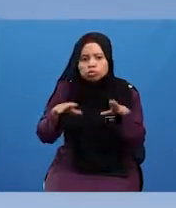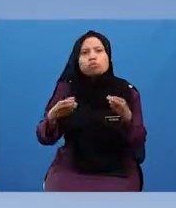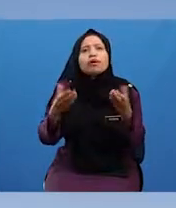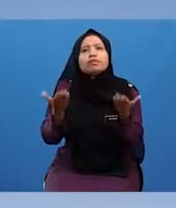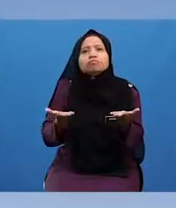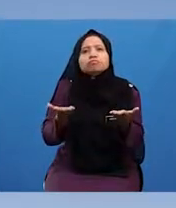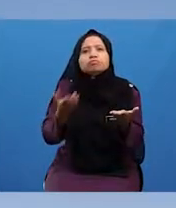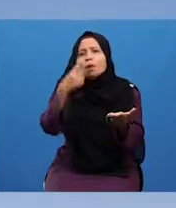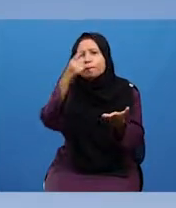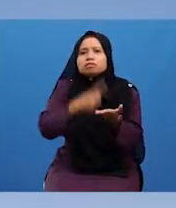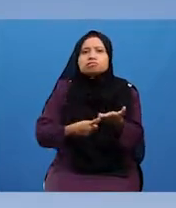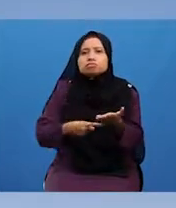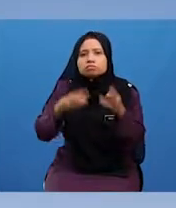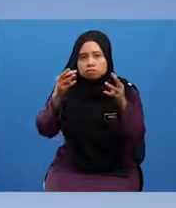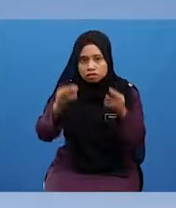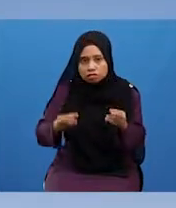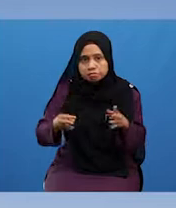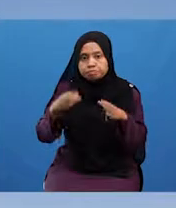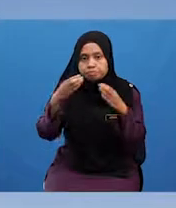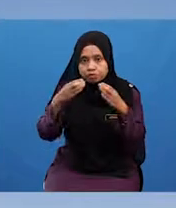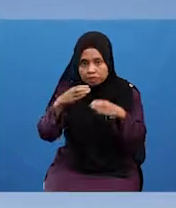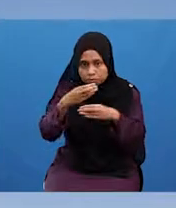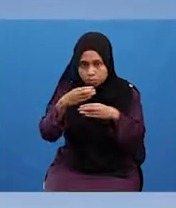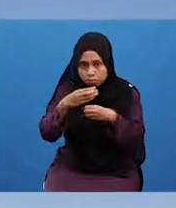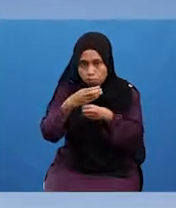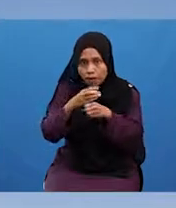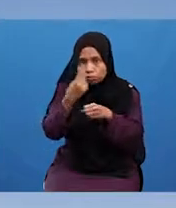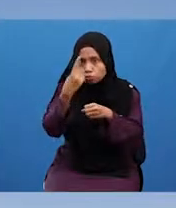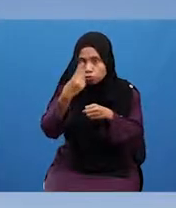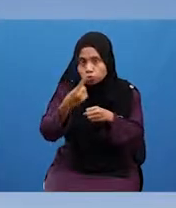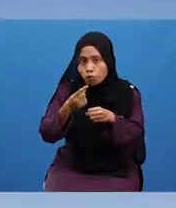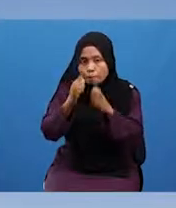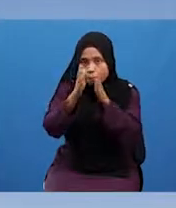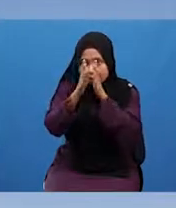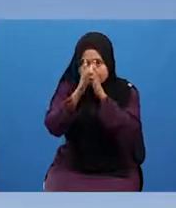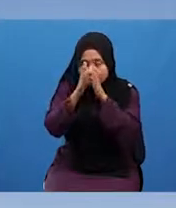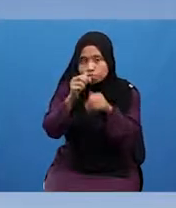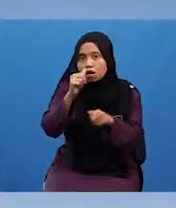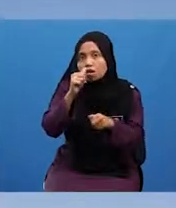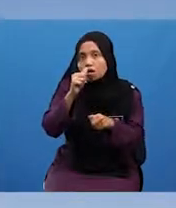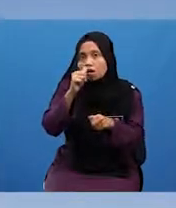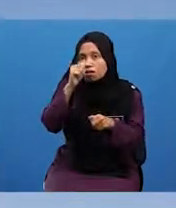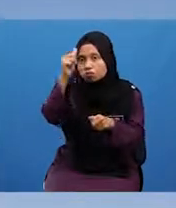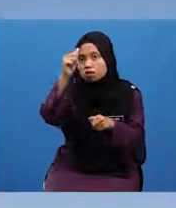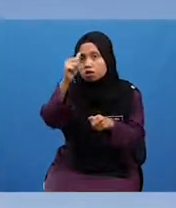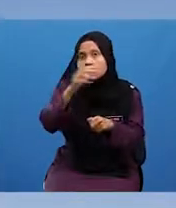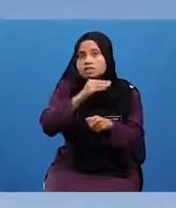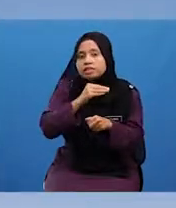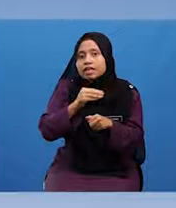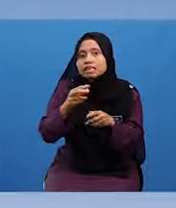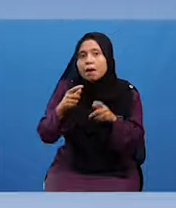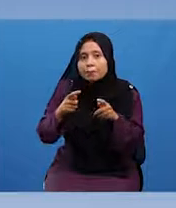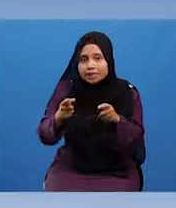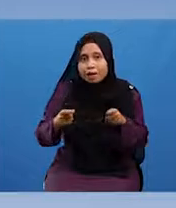diciptakan? Manusia dicipta untuk menyembah Allah SWT dan mentadbir,